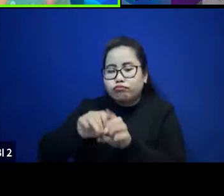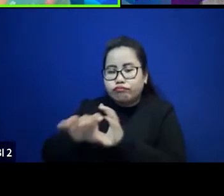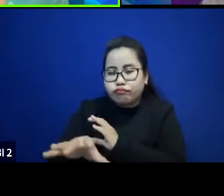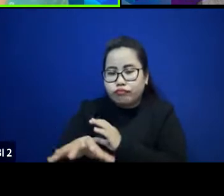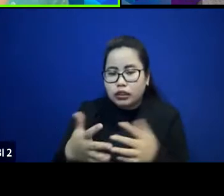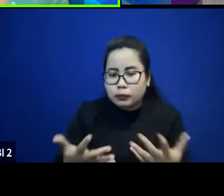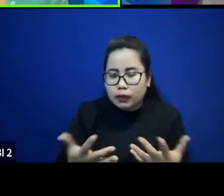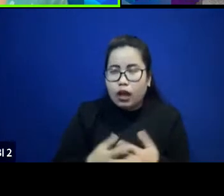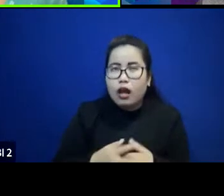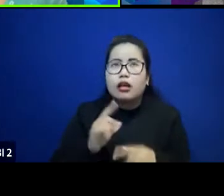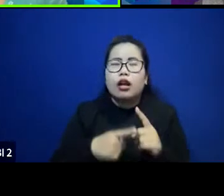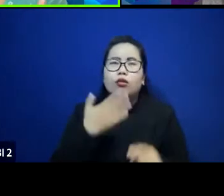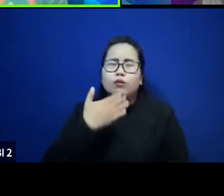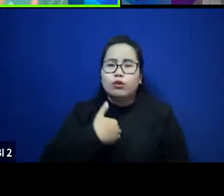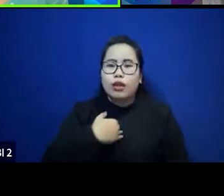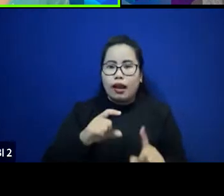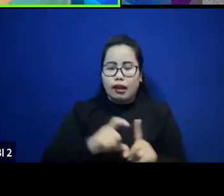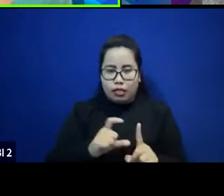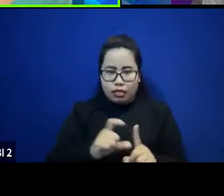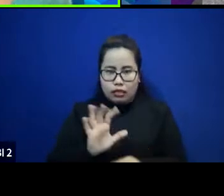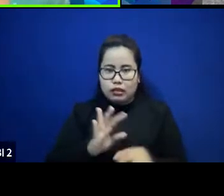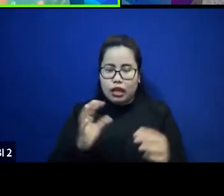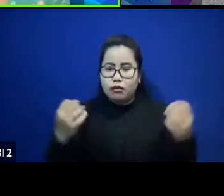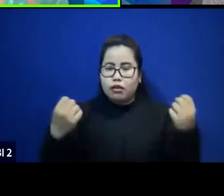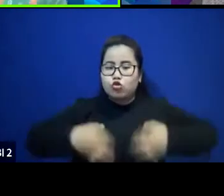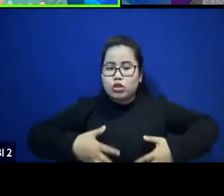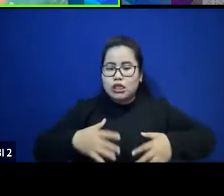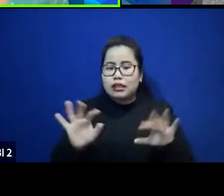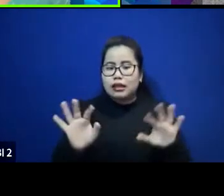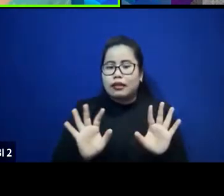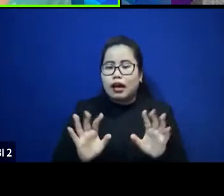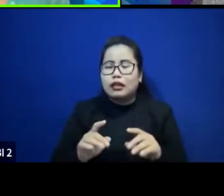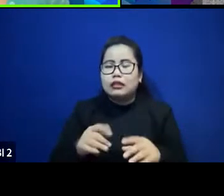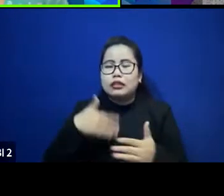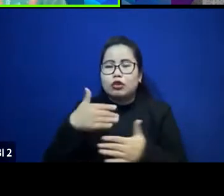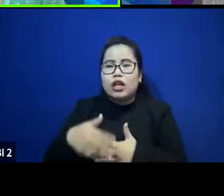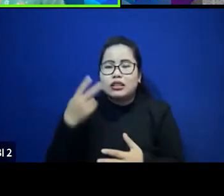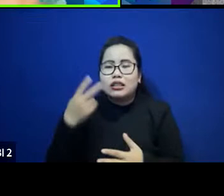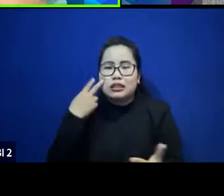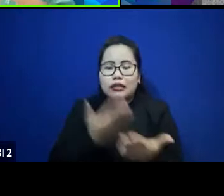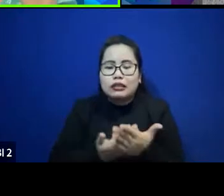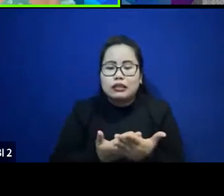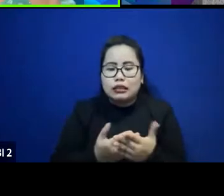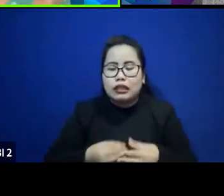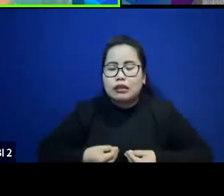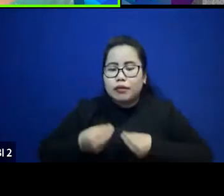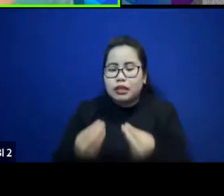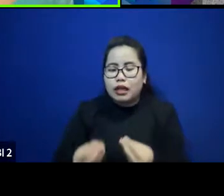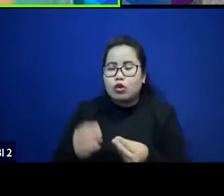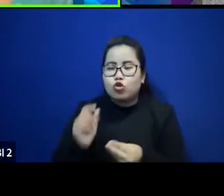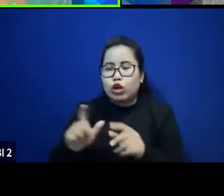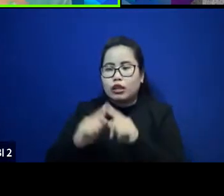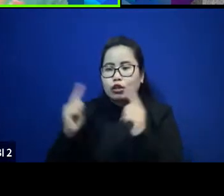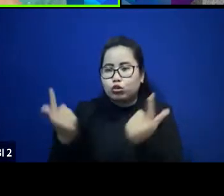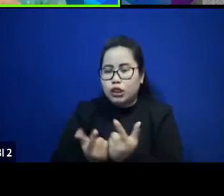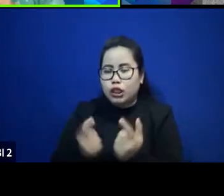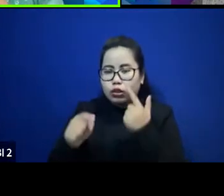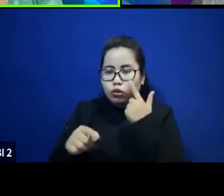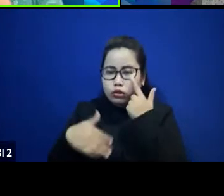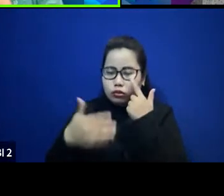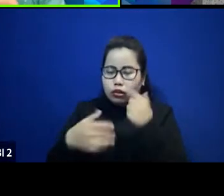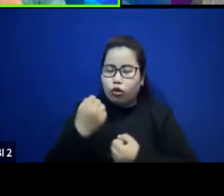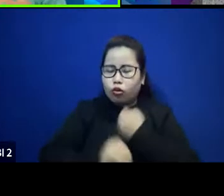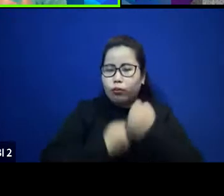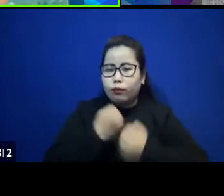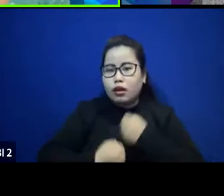pemilik data tidak menderita kerugian secara langsung saksi apa yang dapat diberikan kepada institusi tersebut dan Apa